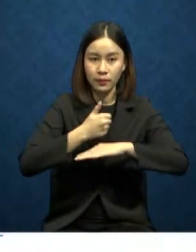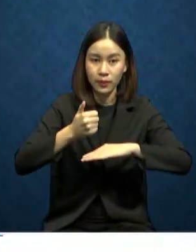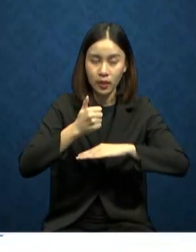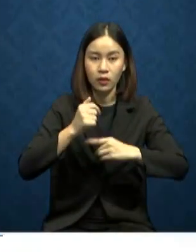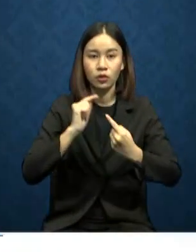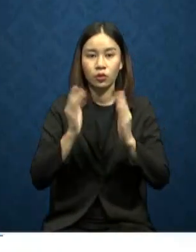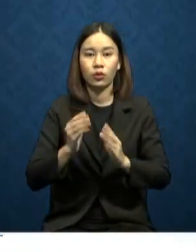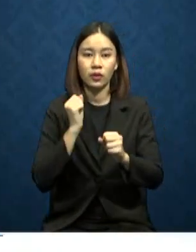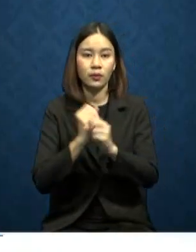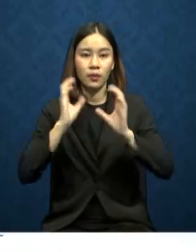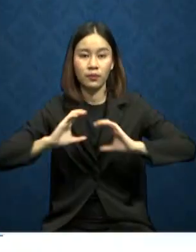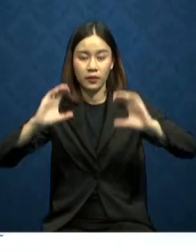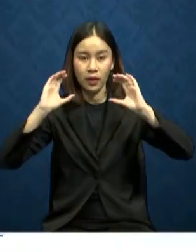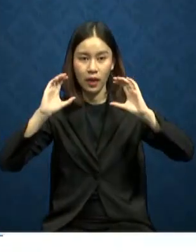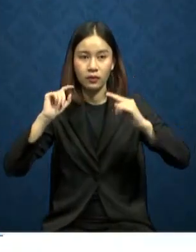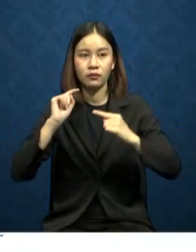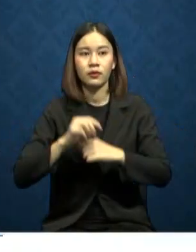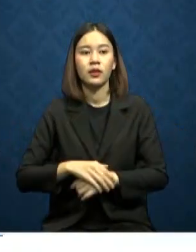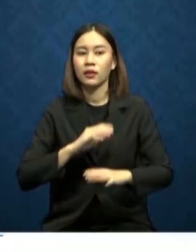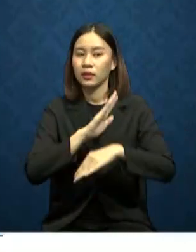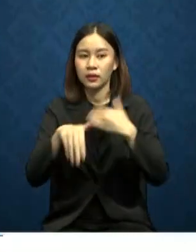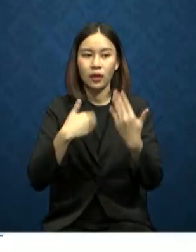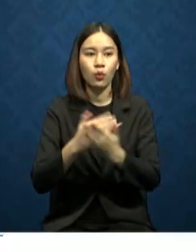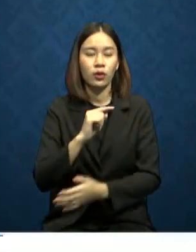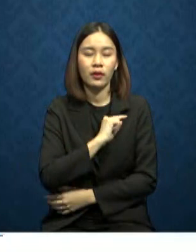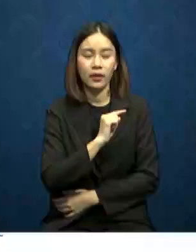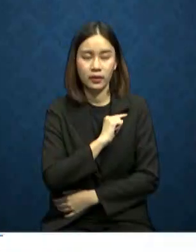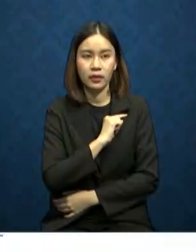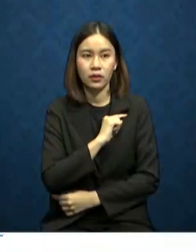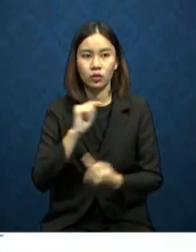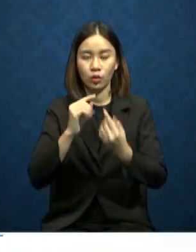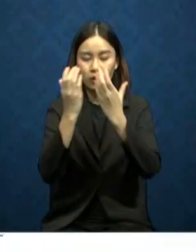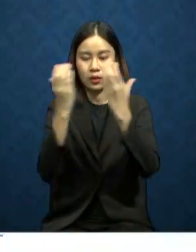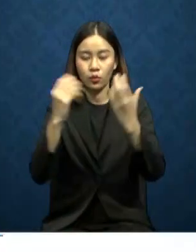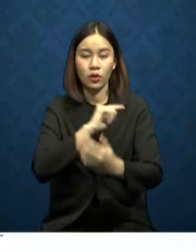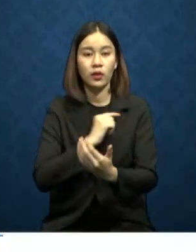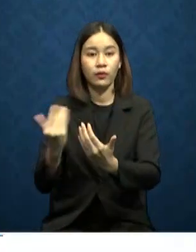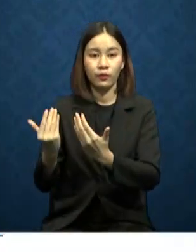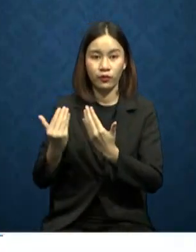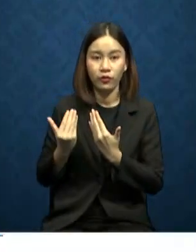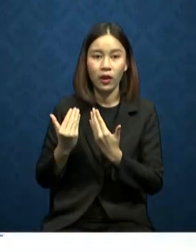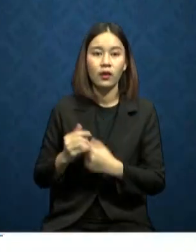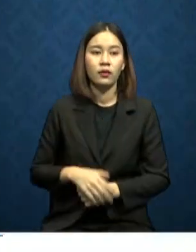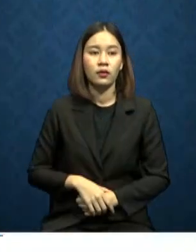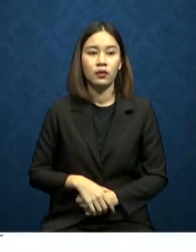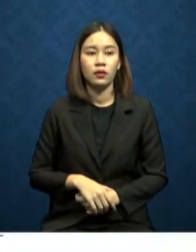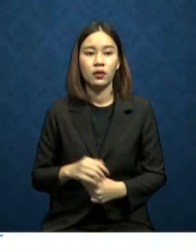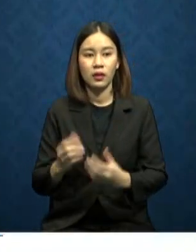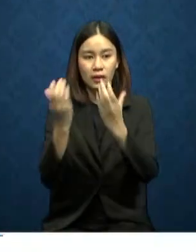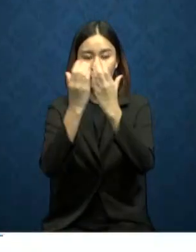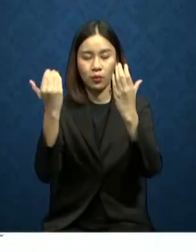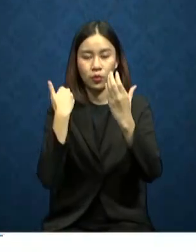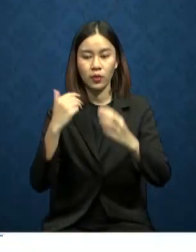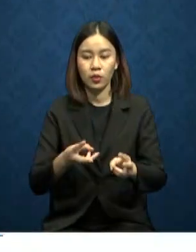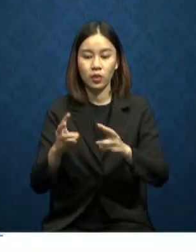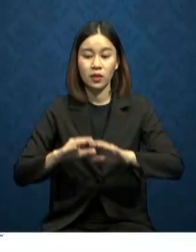ถึงเจ้าหน้าที่ของรัฐระดับสูงจนถึงระดับล่างอันนี้เป็นหน้าที่ที่รัฐธรรมนูญมอบหมายไว้ยังไงก็ตามรัฐธรรมนูญเองก็เปิด